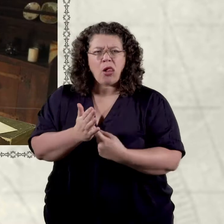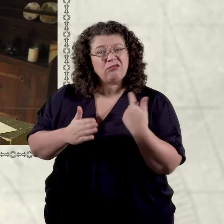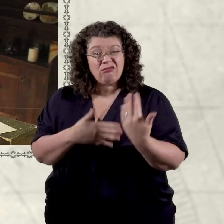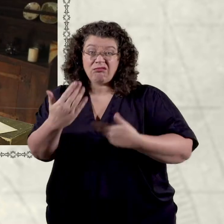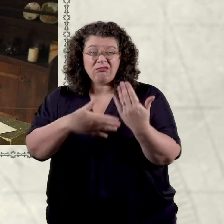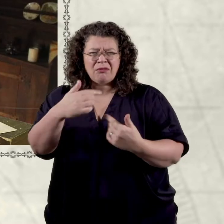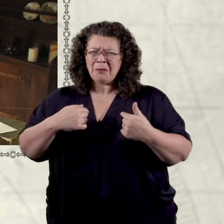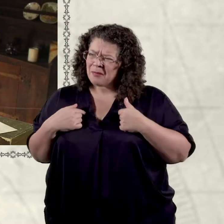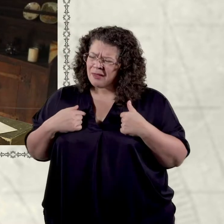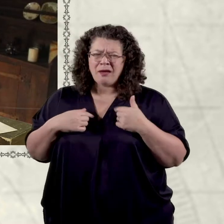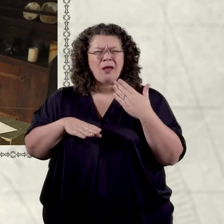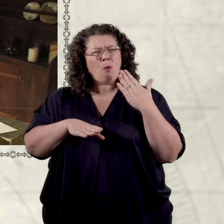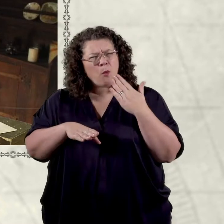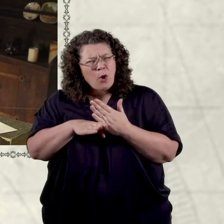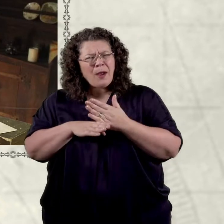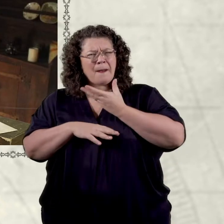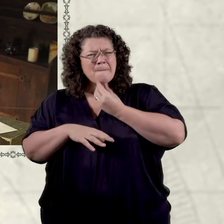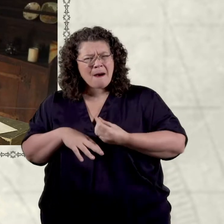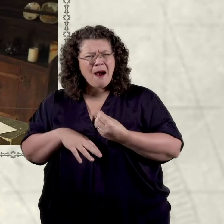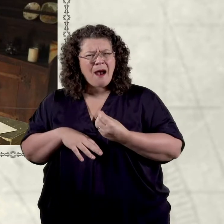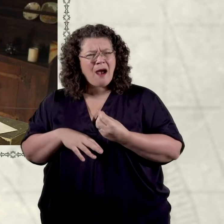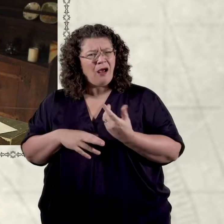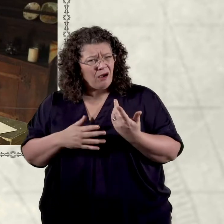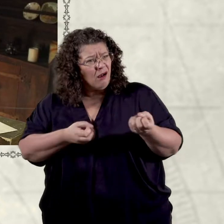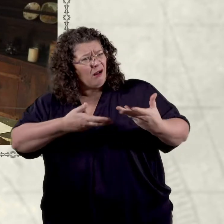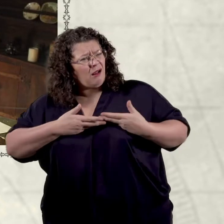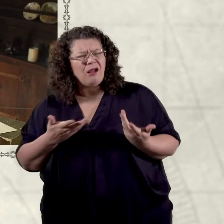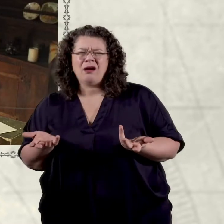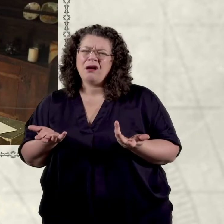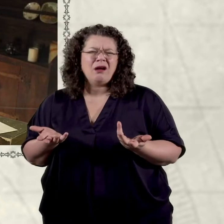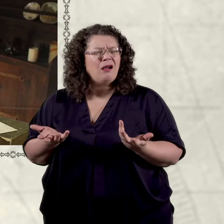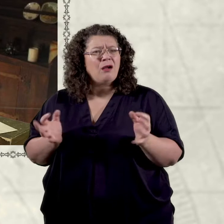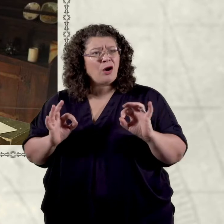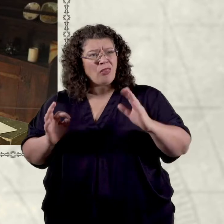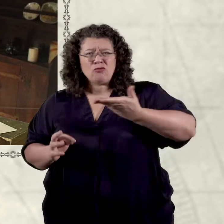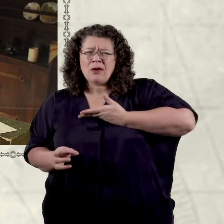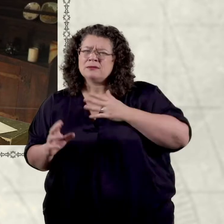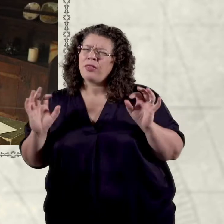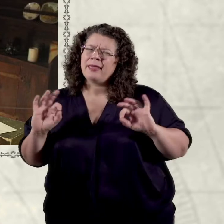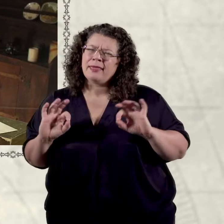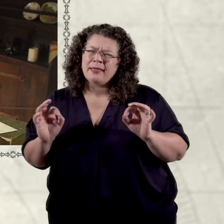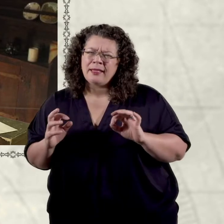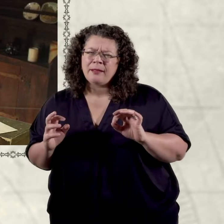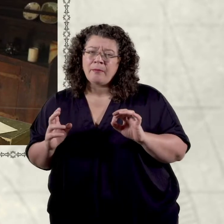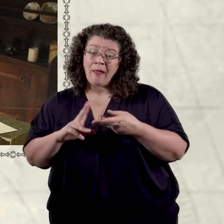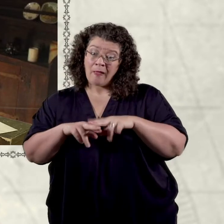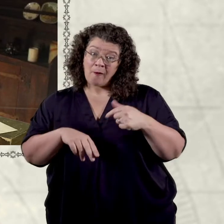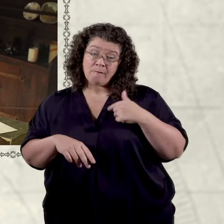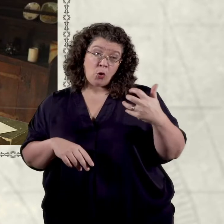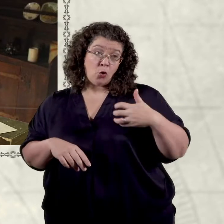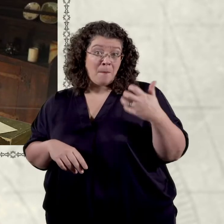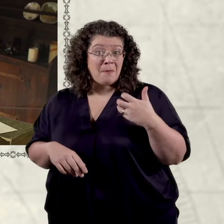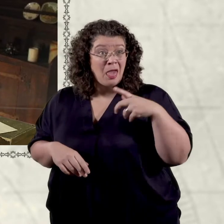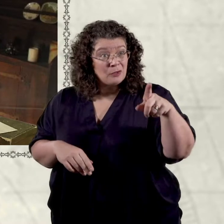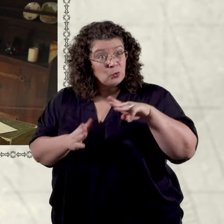i gyd i fyny, tra dwi, y dyn cyffredin, yn gorfod dioddef. Sgyn i ddim hawliau. Os dwi'n dadla efo Mr Price,